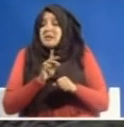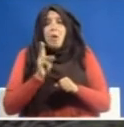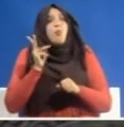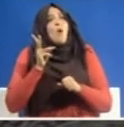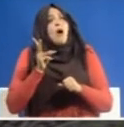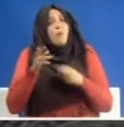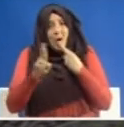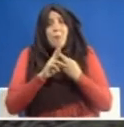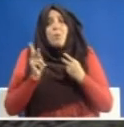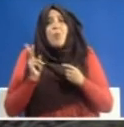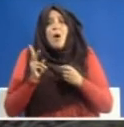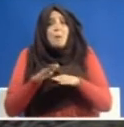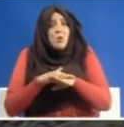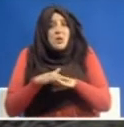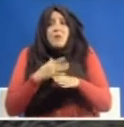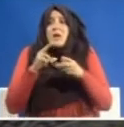صغار اليوم